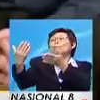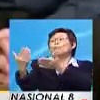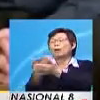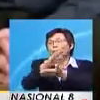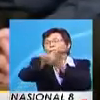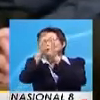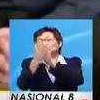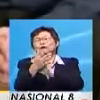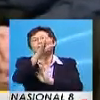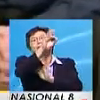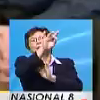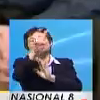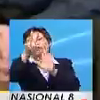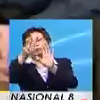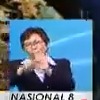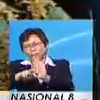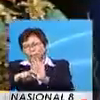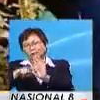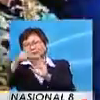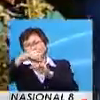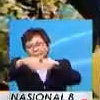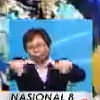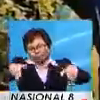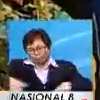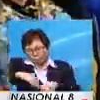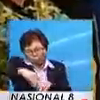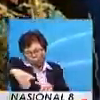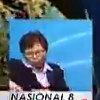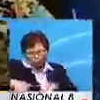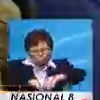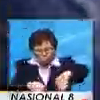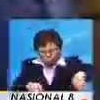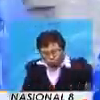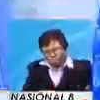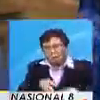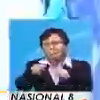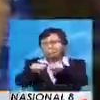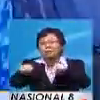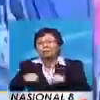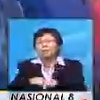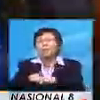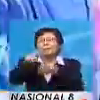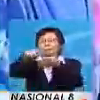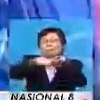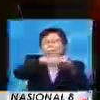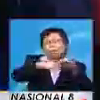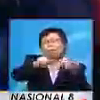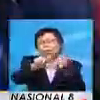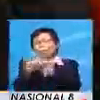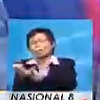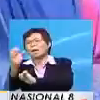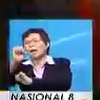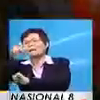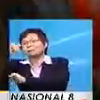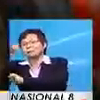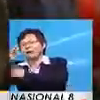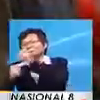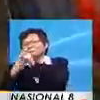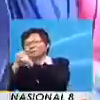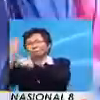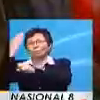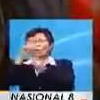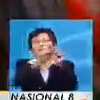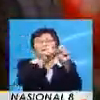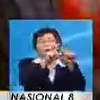menjadikannya 82 susulan persempadanan semula kawasan pilihan Raya oleh SPR pada tahun lepas 11 kerusi itu